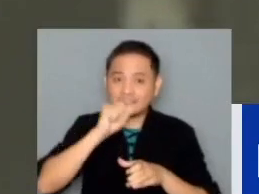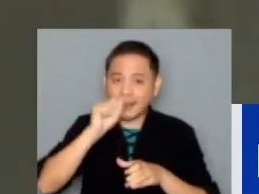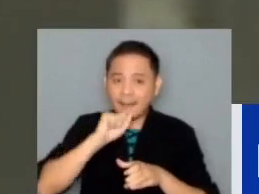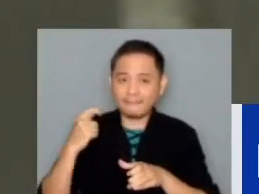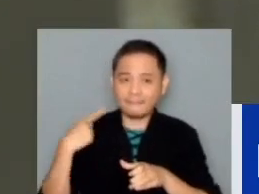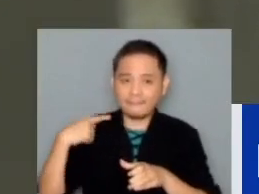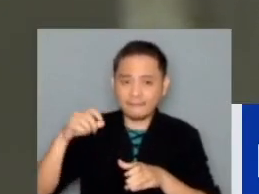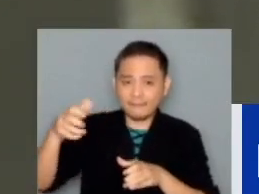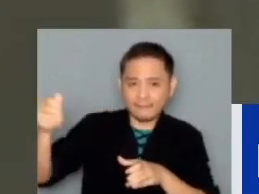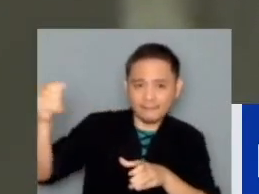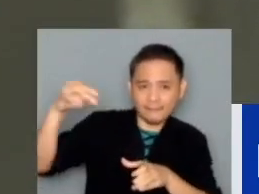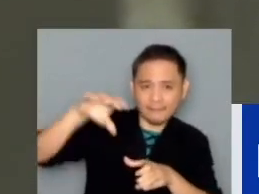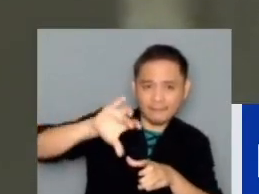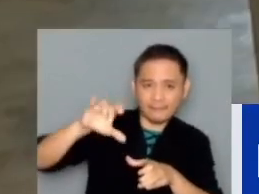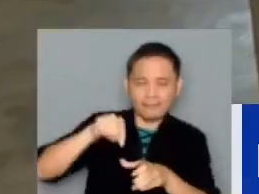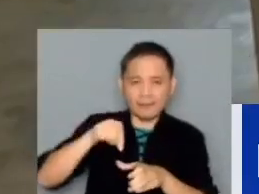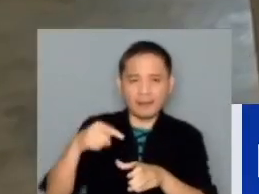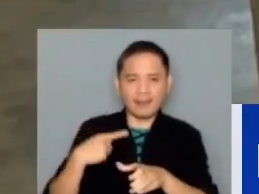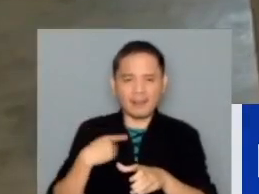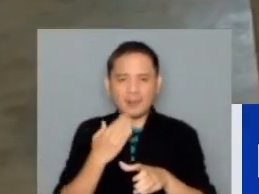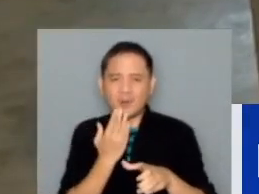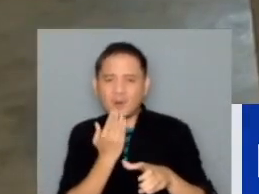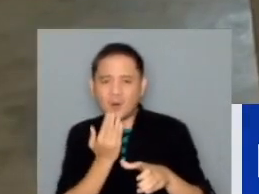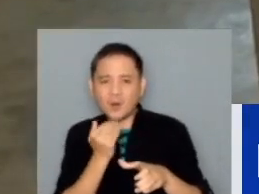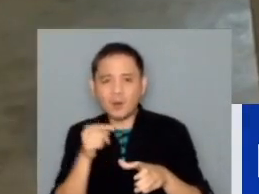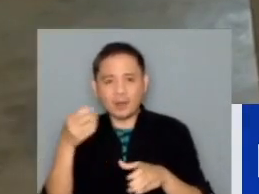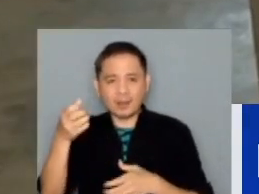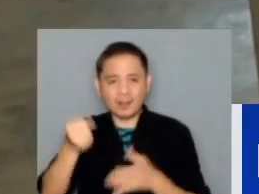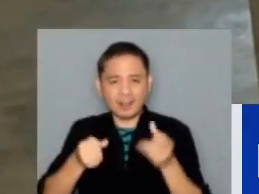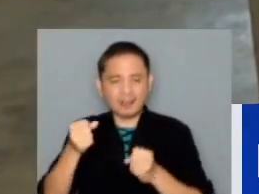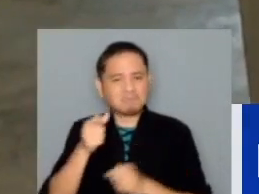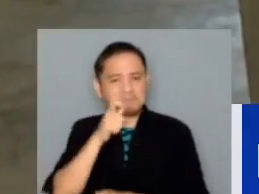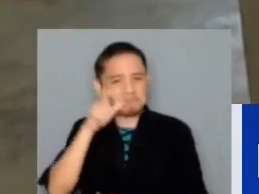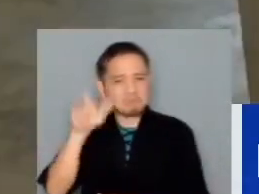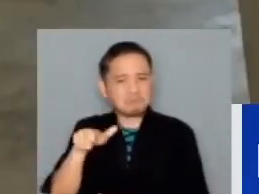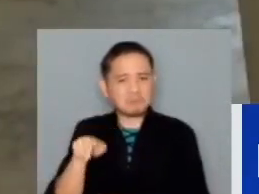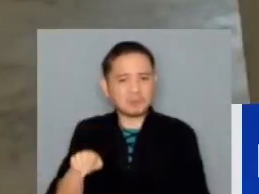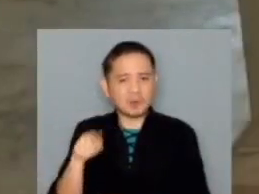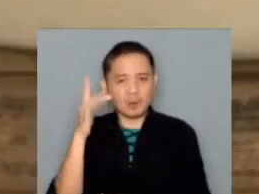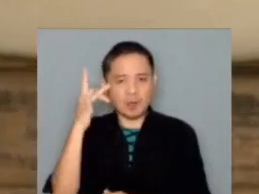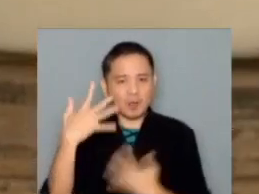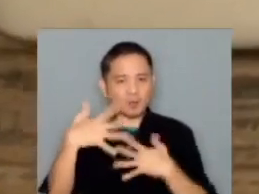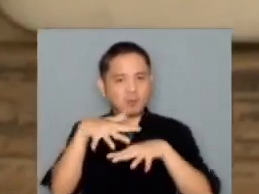pampalasa gaya ng asukal at gatas dahil 2-in-1 na raw yan sa ice cream pa lang.